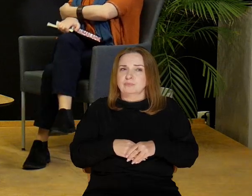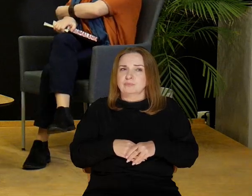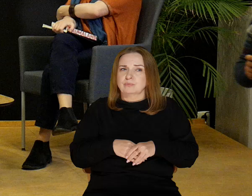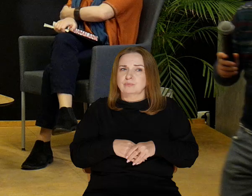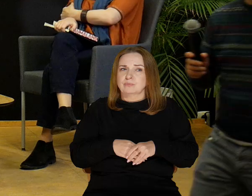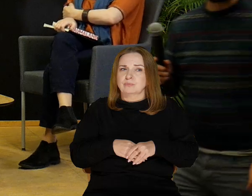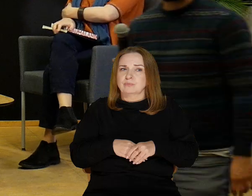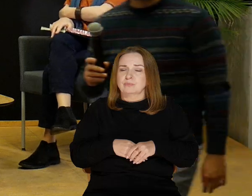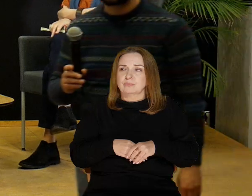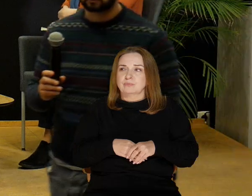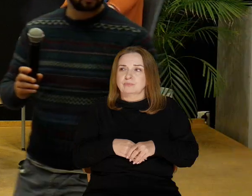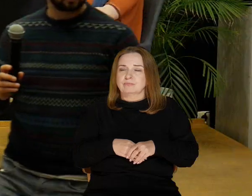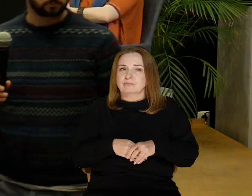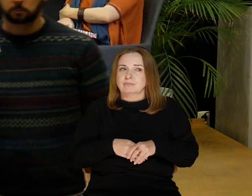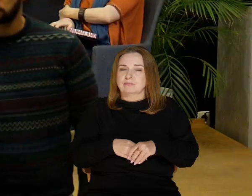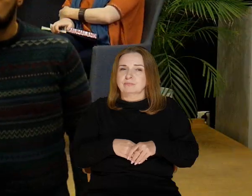Proponuję, żebyśmy zabrali pytania.